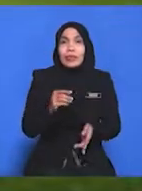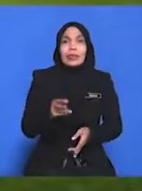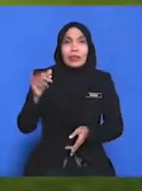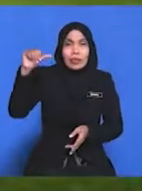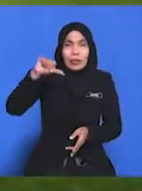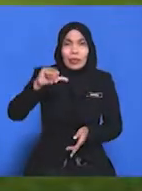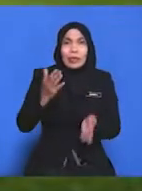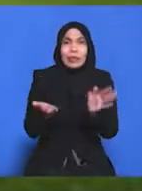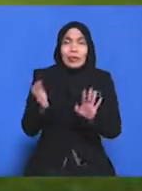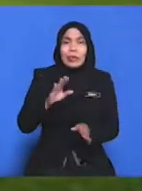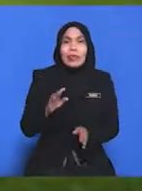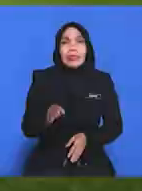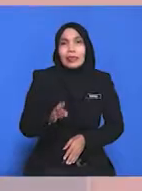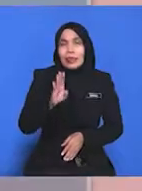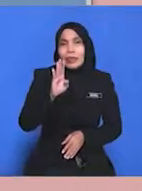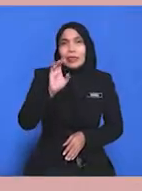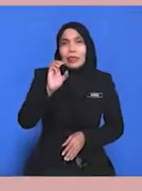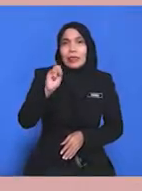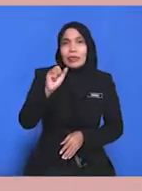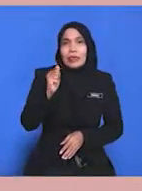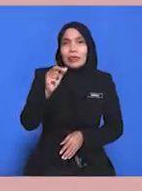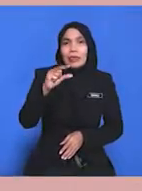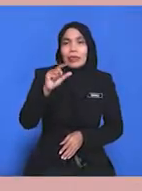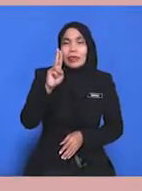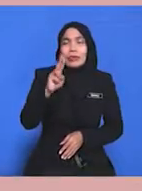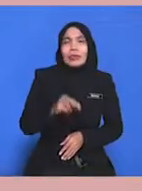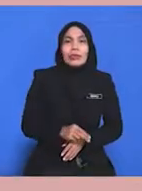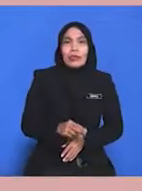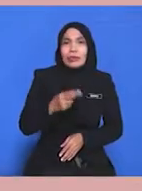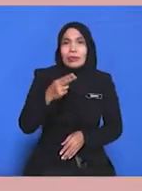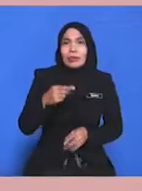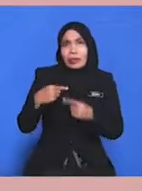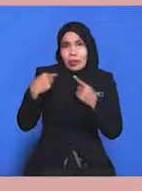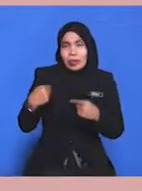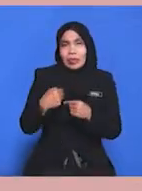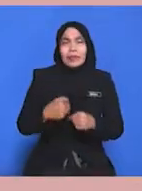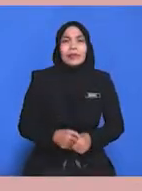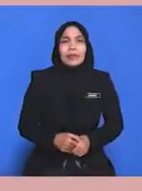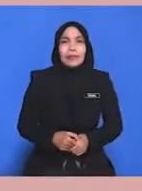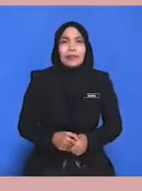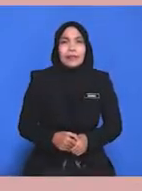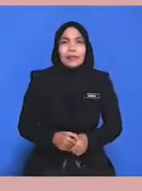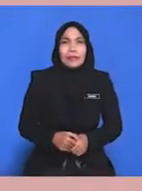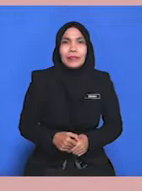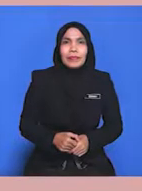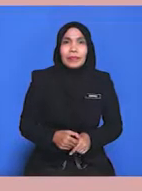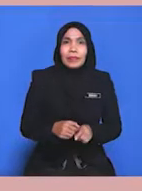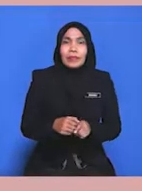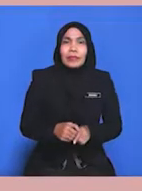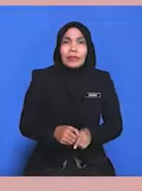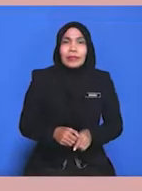untuk kita melaksanakan sistem pertandingan kalah mati sekali ialah dengan menetapkan jumlah